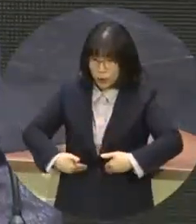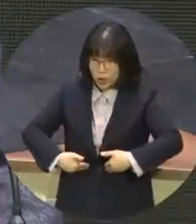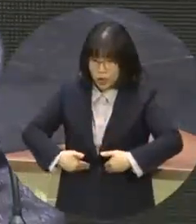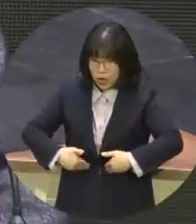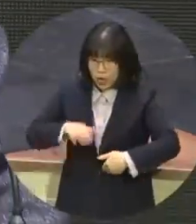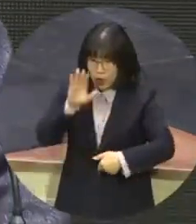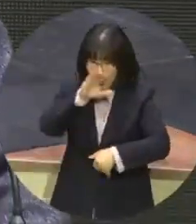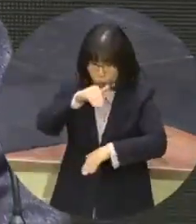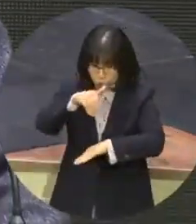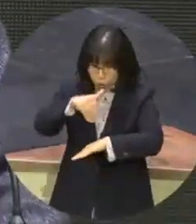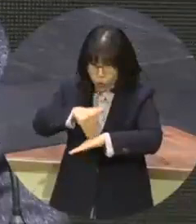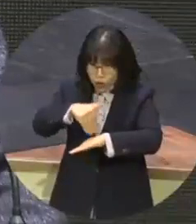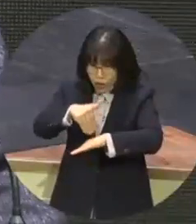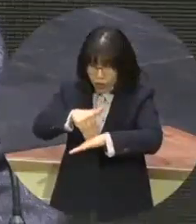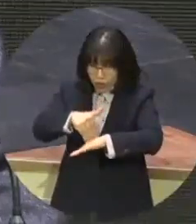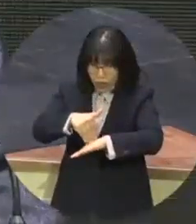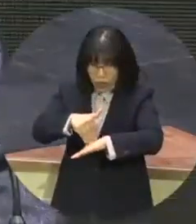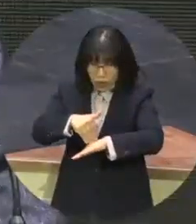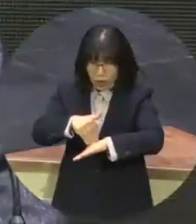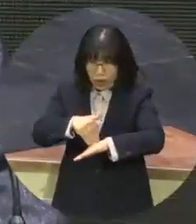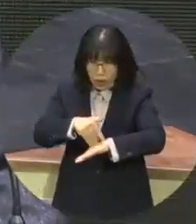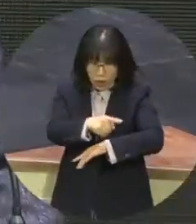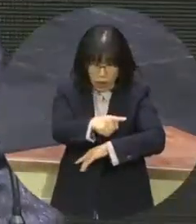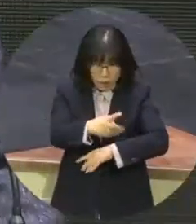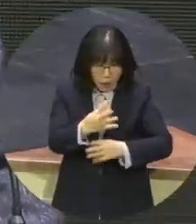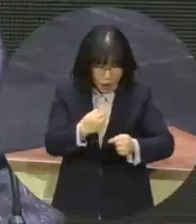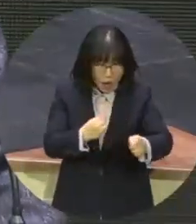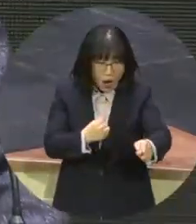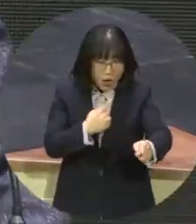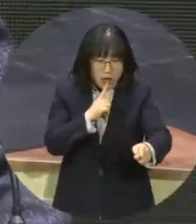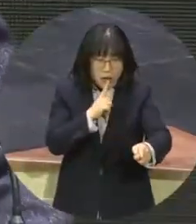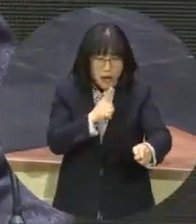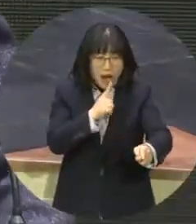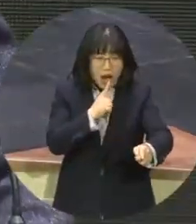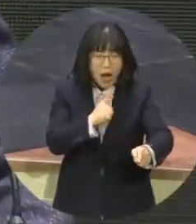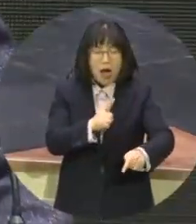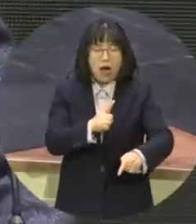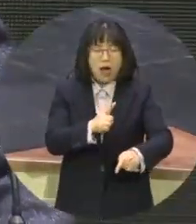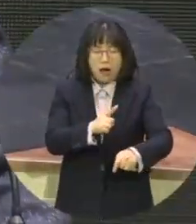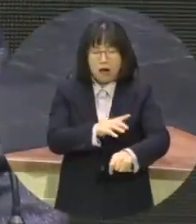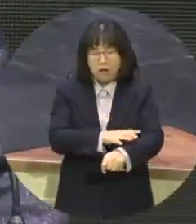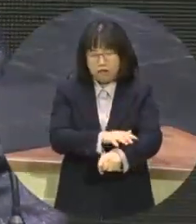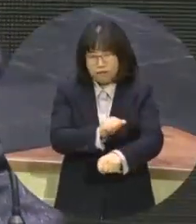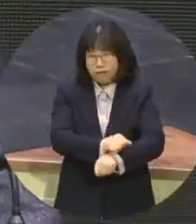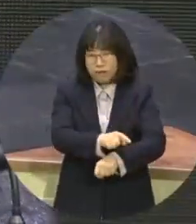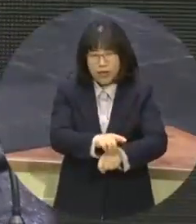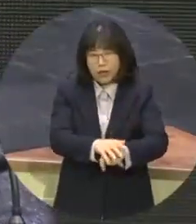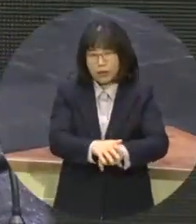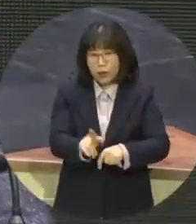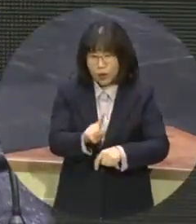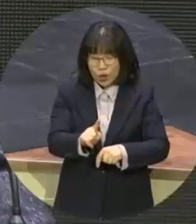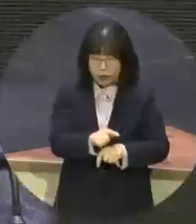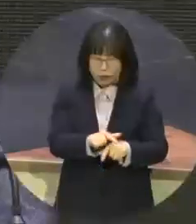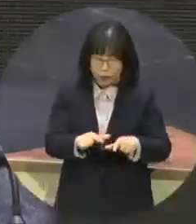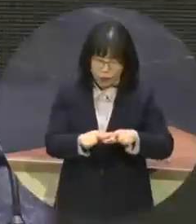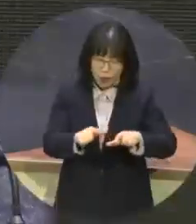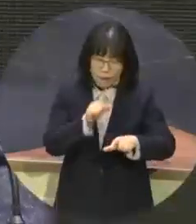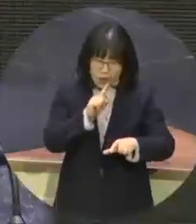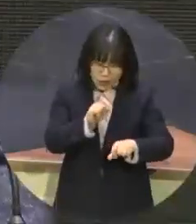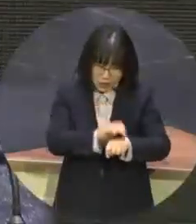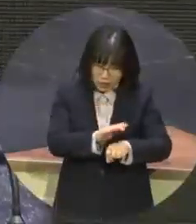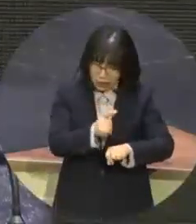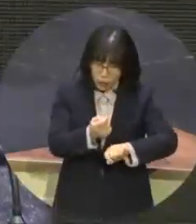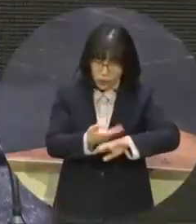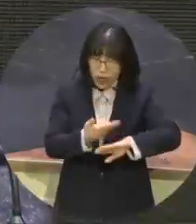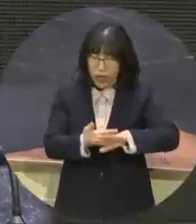하느냐, 용어를 들어보면, 입에 말 나오는 거 들어보면 말이 익숙하지 않아서 몰라. 표현을 평소에 잘 못해.